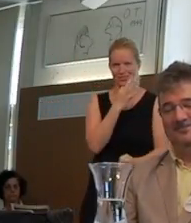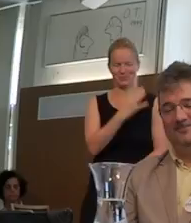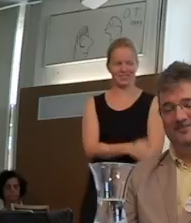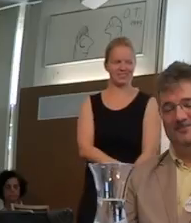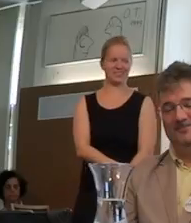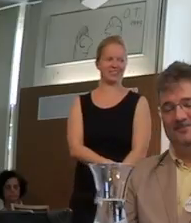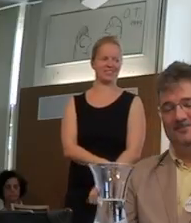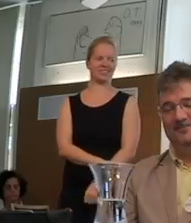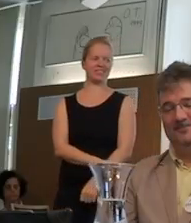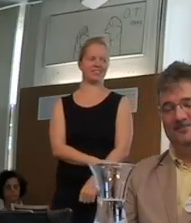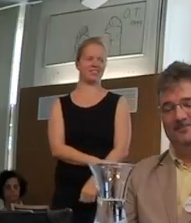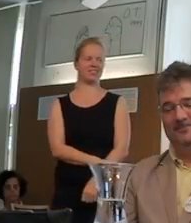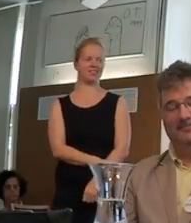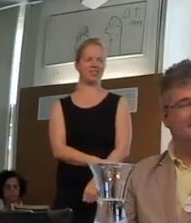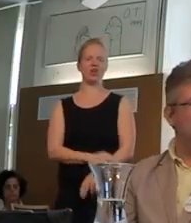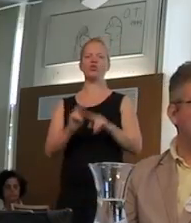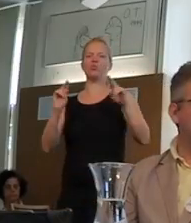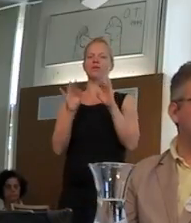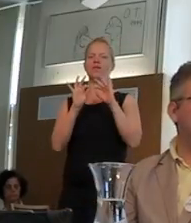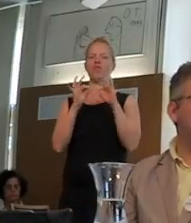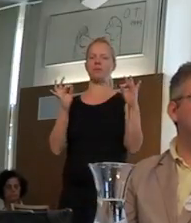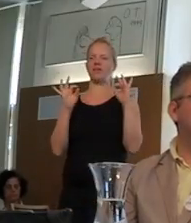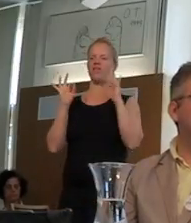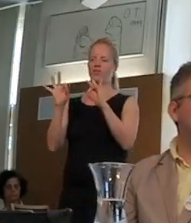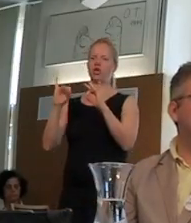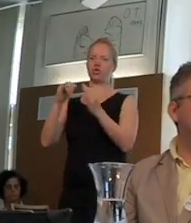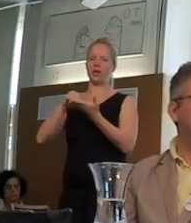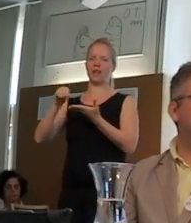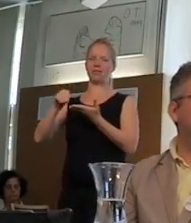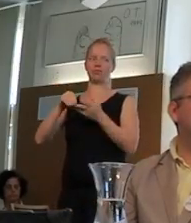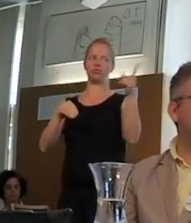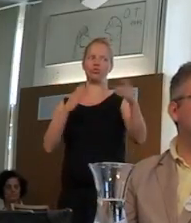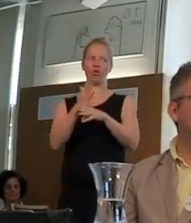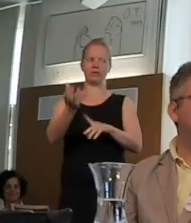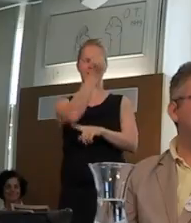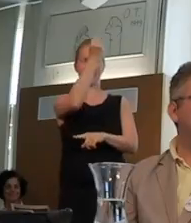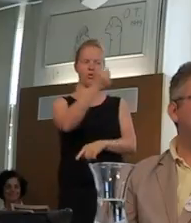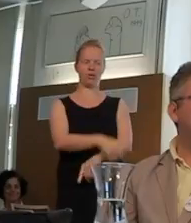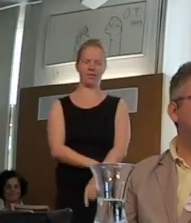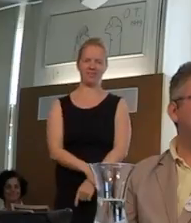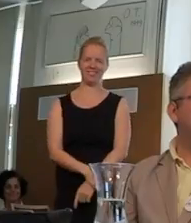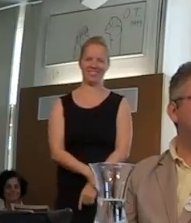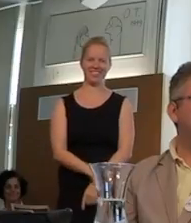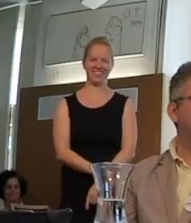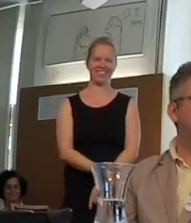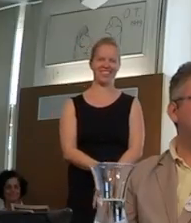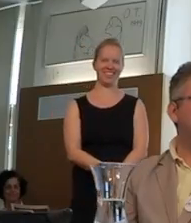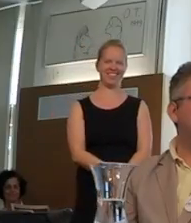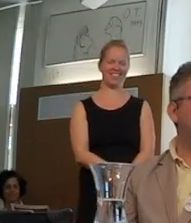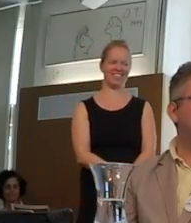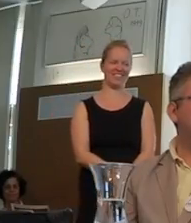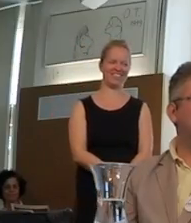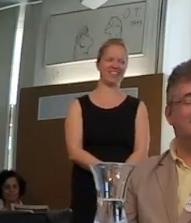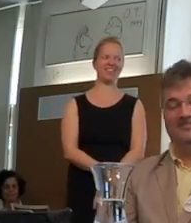Und kurz formuliert ist natürlich journalistisch der Sieger. Jetzt kann ich nur mehr